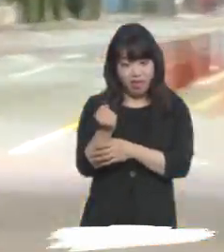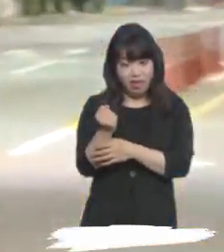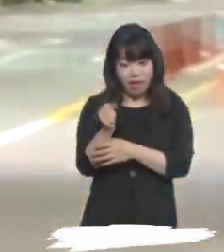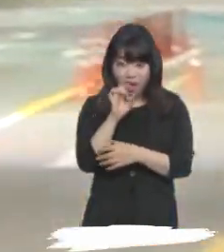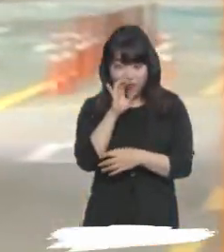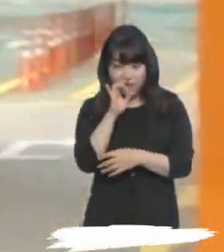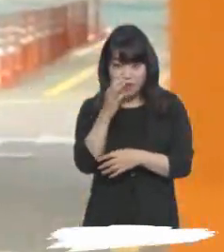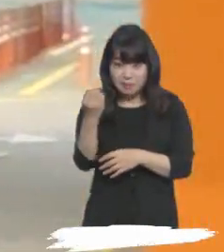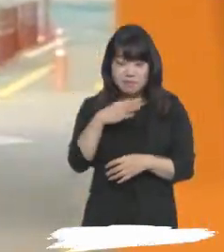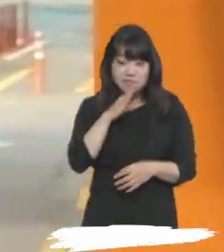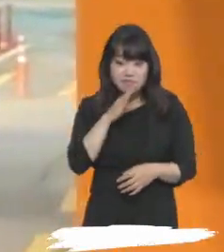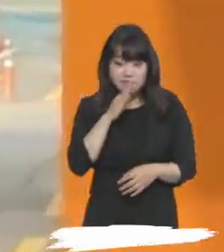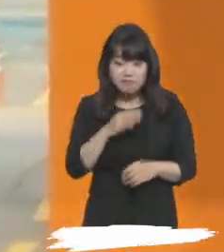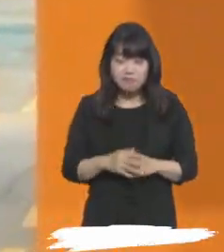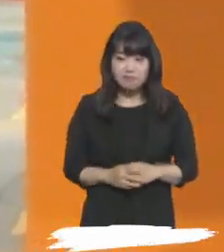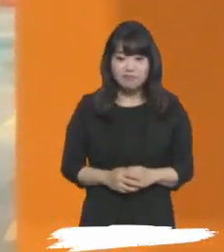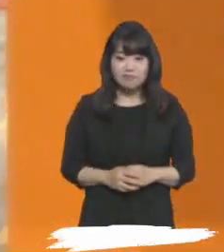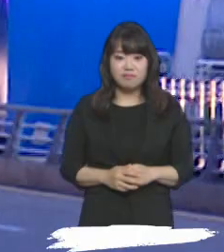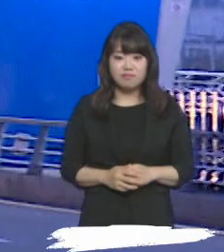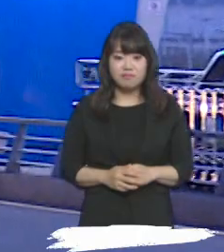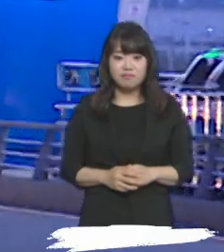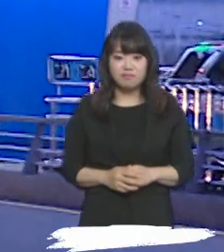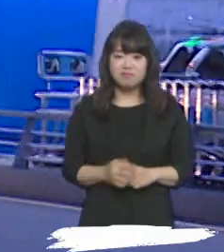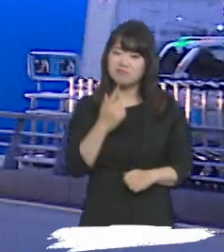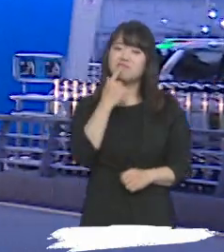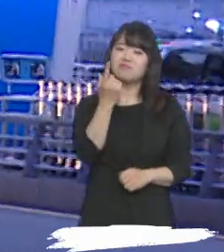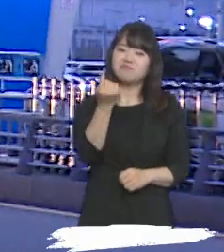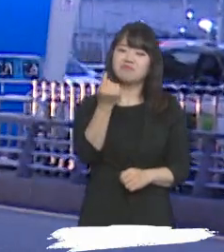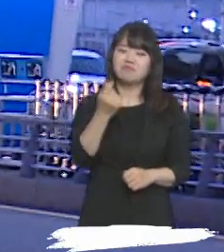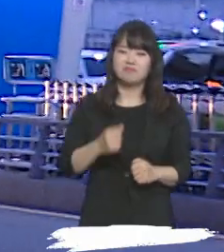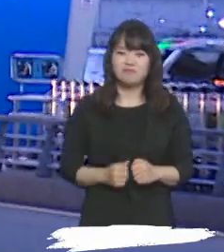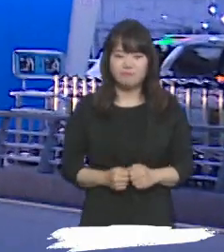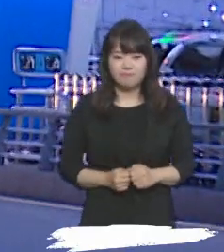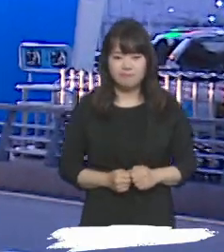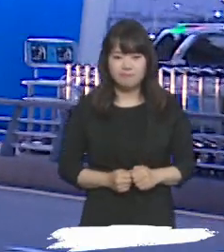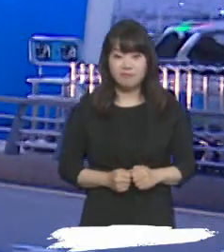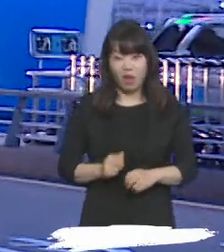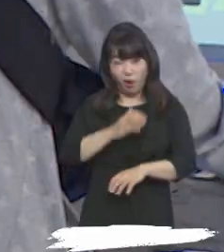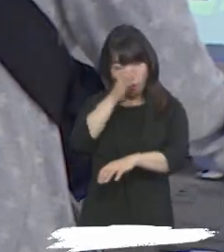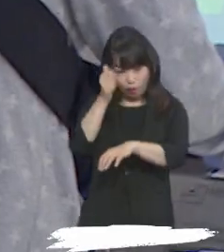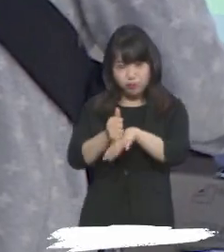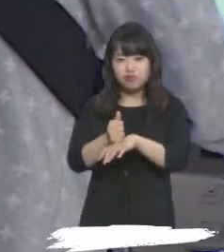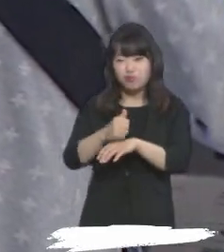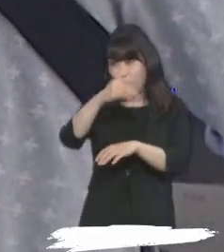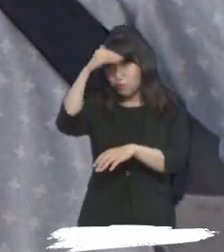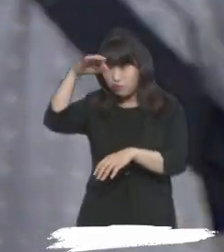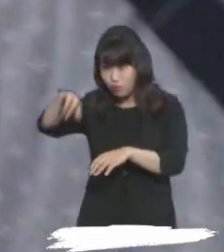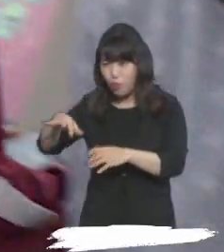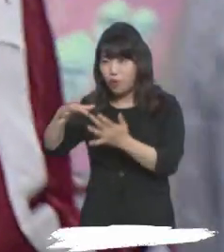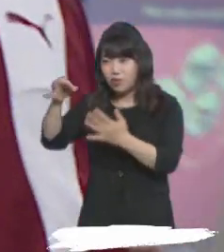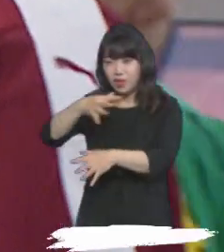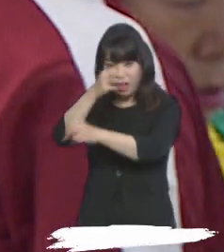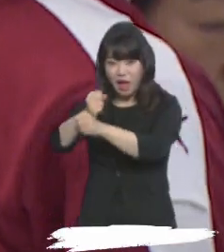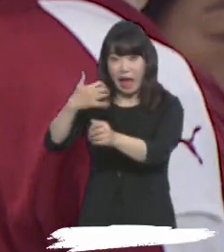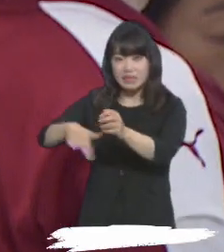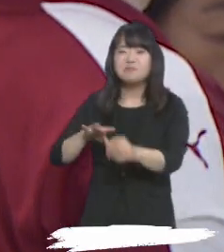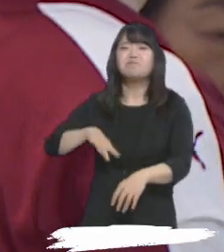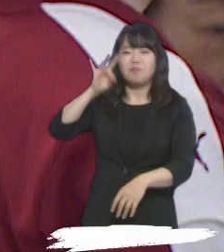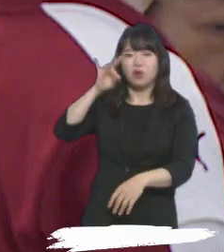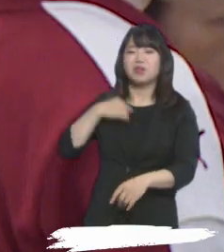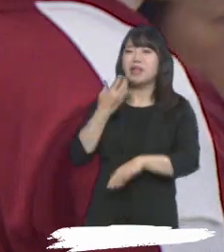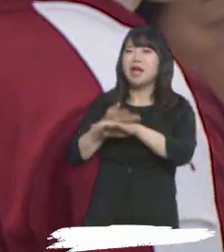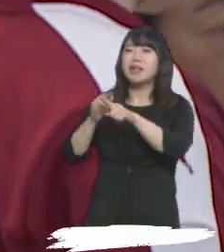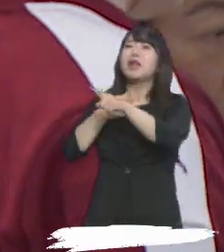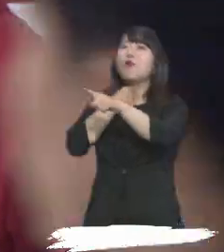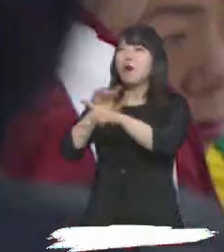방문을 오시면 안 된다 이렇게 답변 오신 거예요? 네네네. 결국 견학 기관이 확정되지 않은 채 여행 일정을 먼저